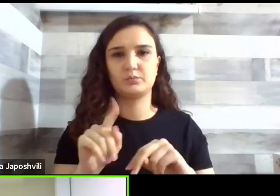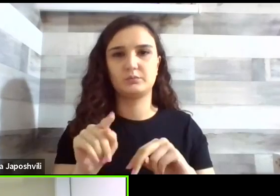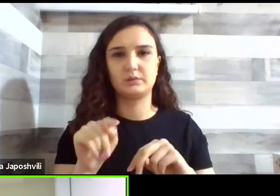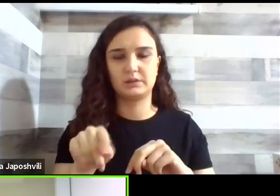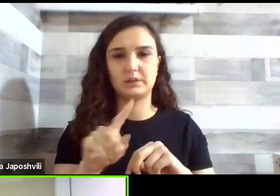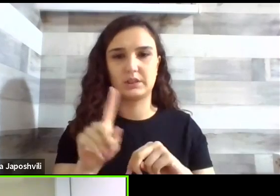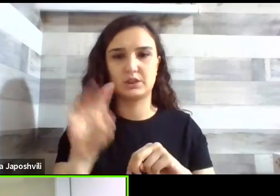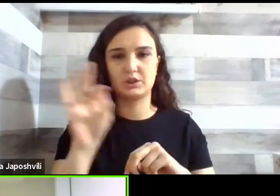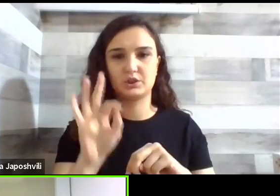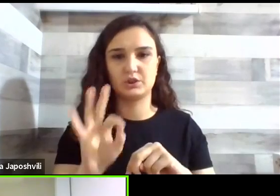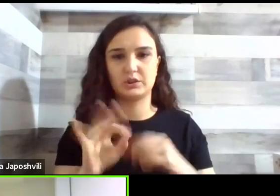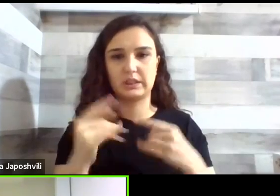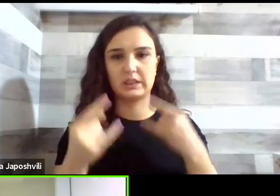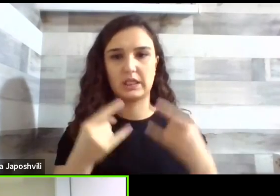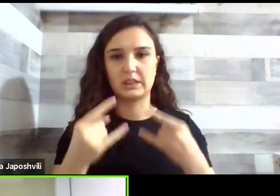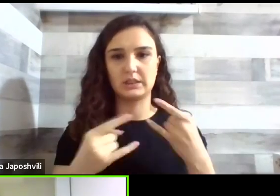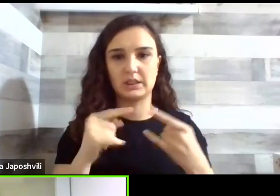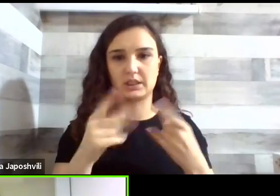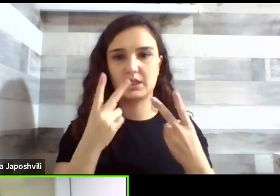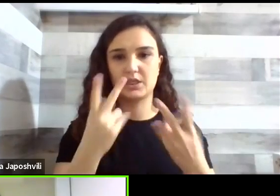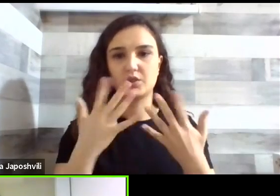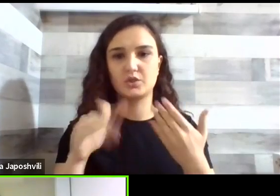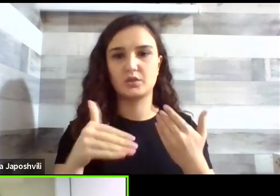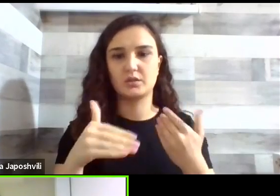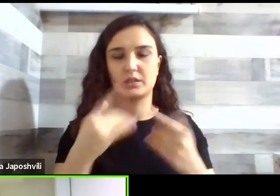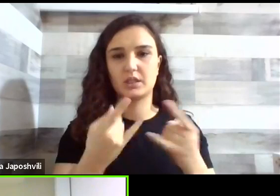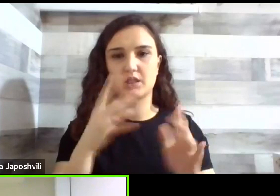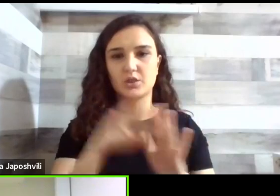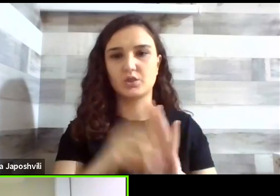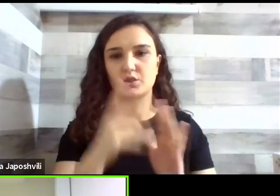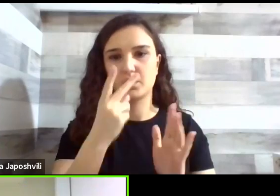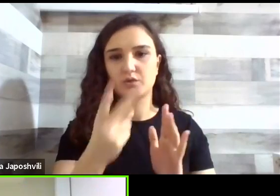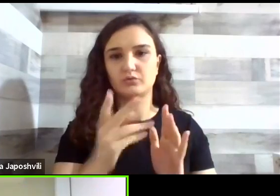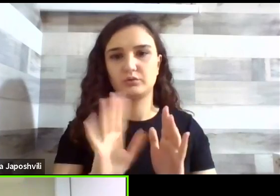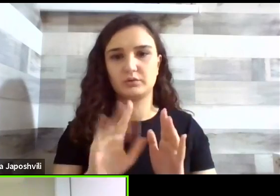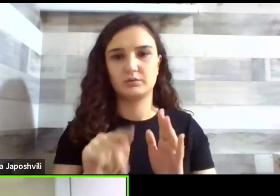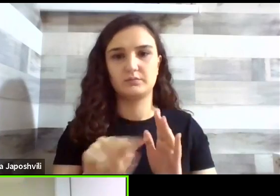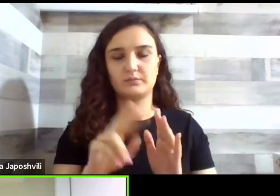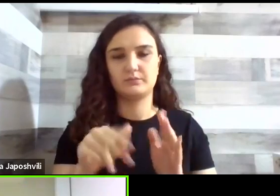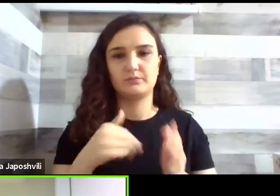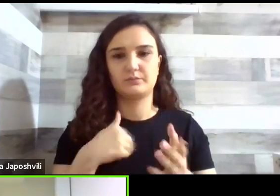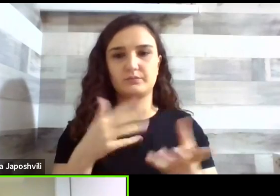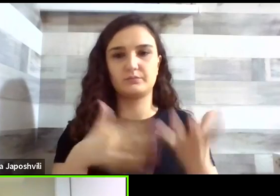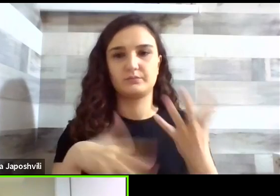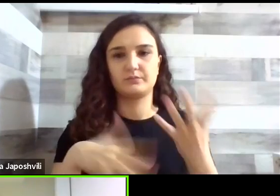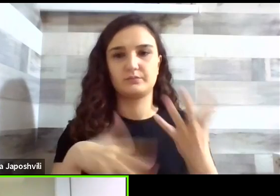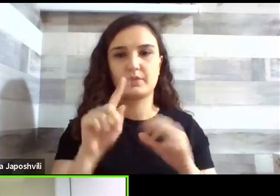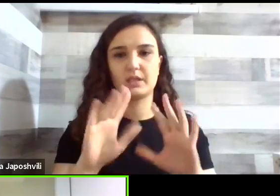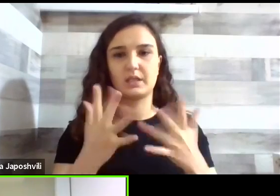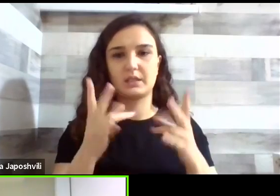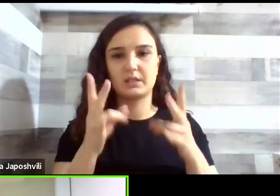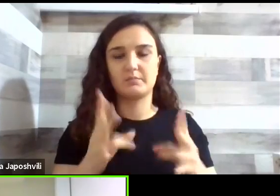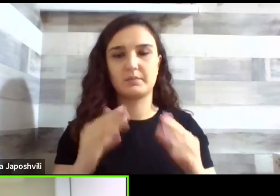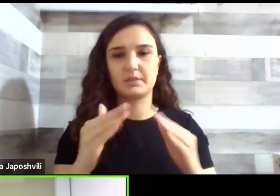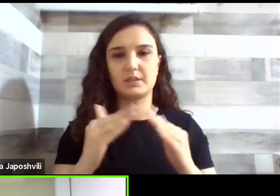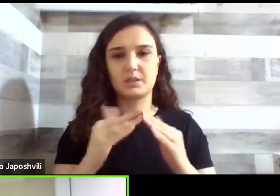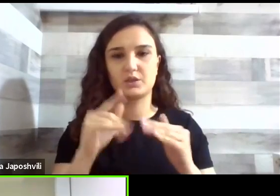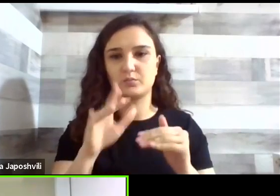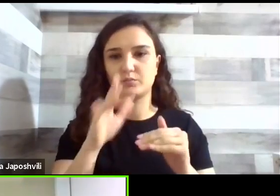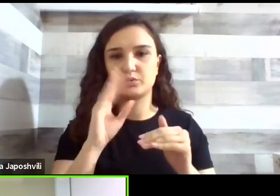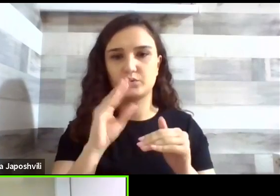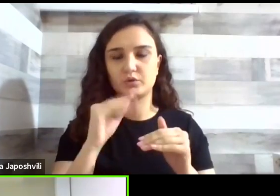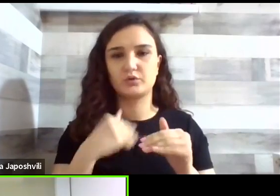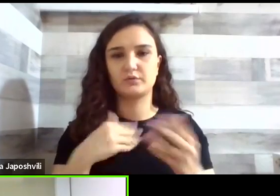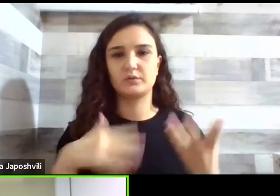რაც ხშირად ეკრანი ან არ ჩანს და ეკრანში არ ჩანს, ხო? და ჩვენ ვიცით რა ხდება სახლში იმ დროს, როდესაც